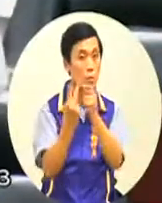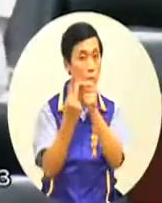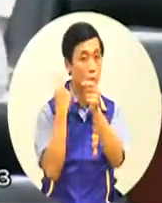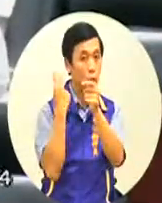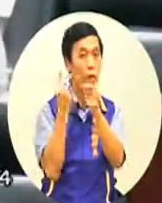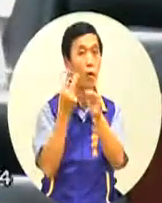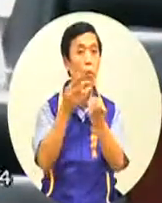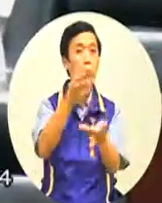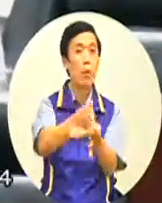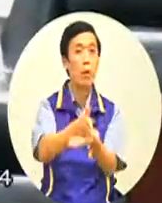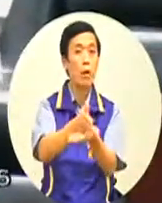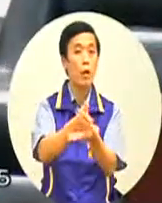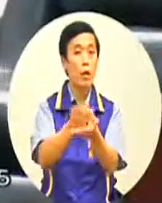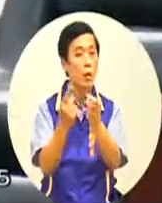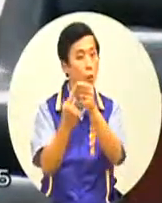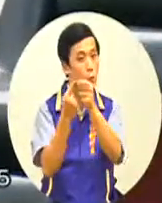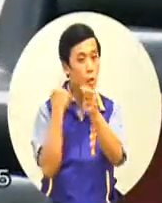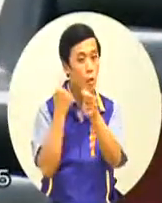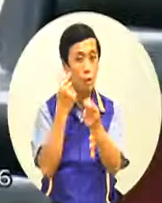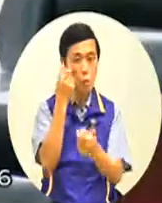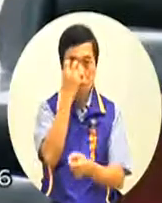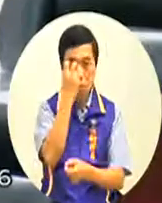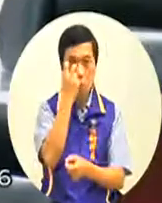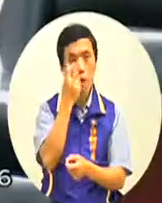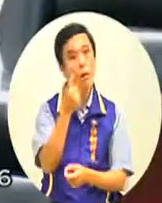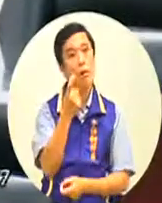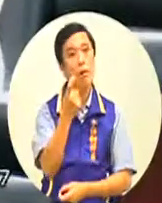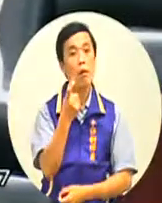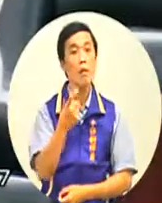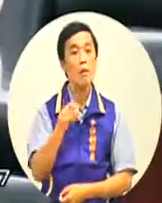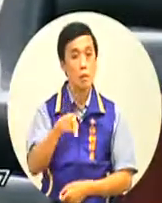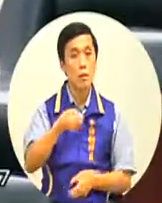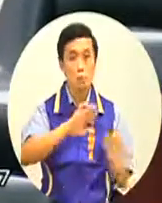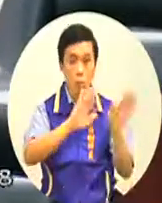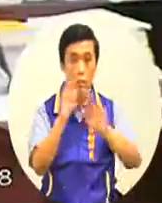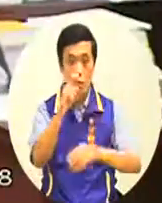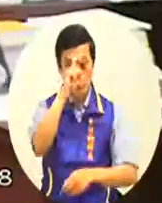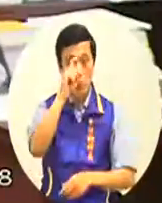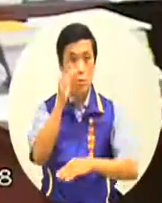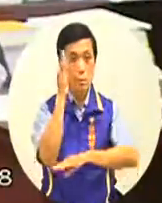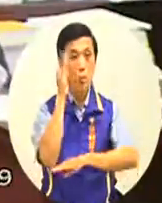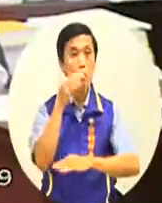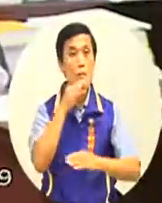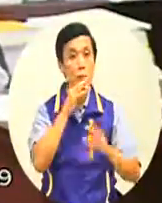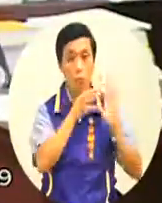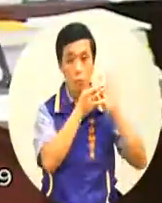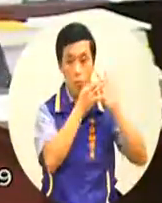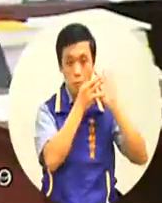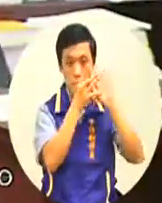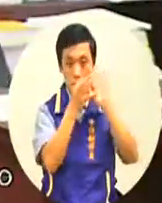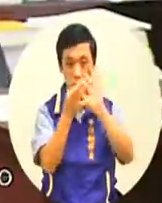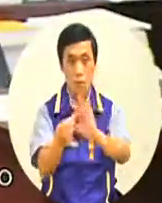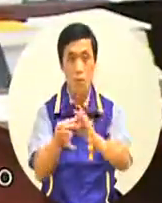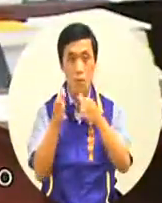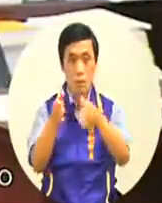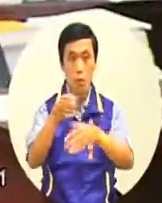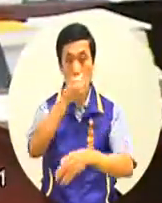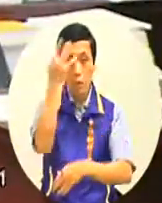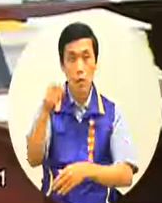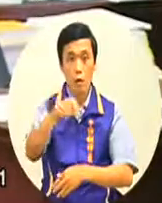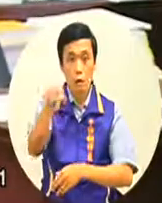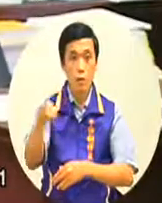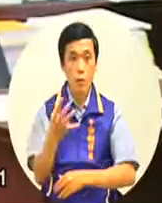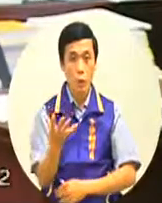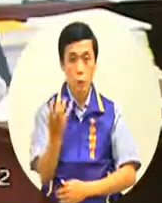停了，去年的其实查不到，所以这部分其实还是期待政府能够持续的对于这部分的朋友的一些权益